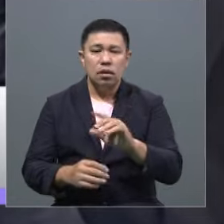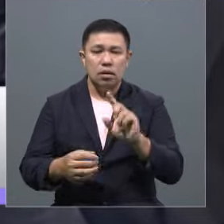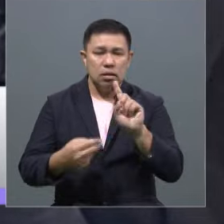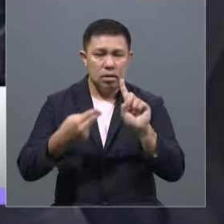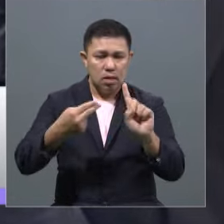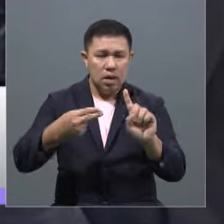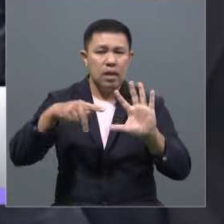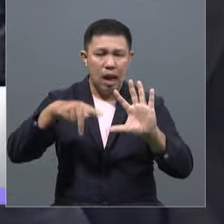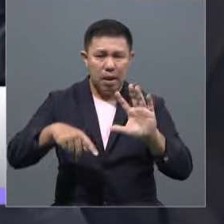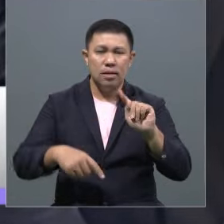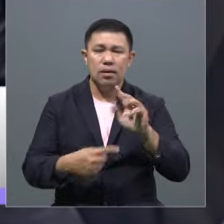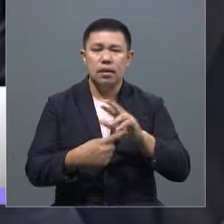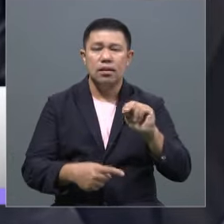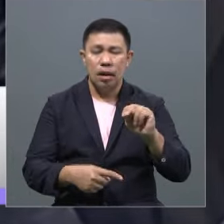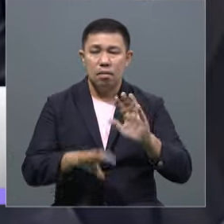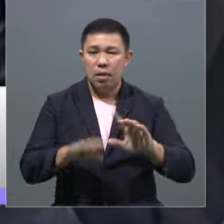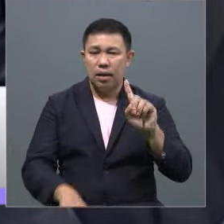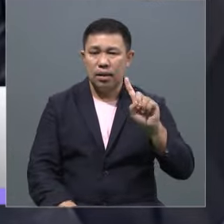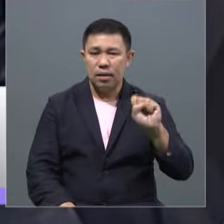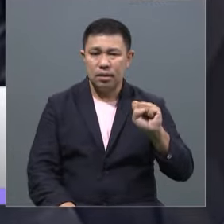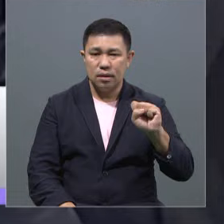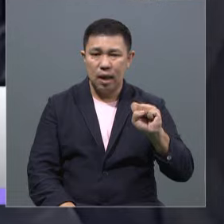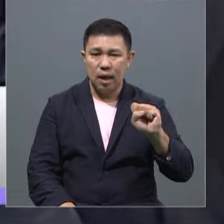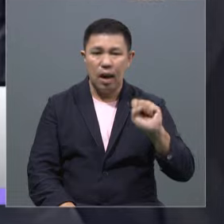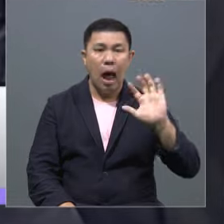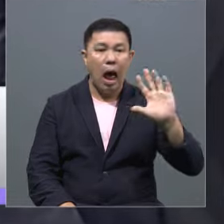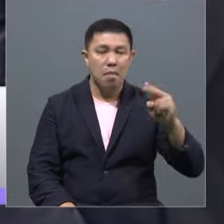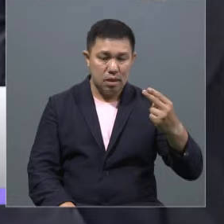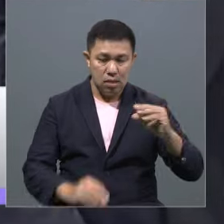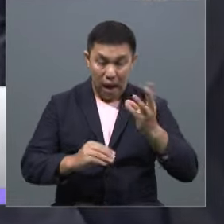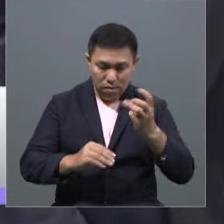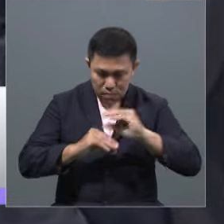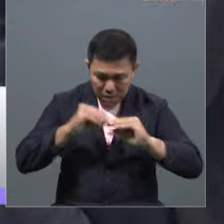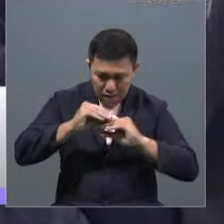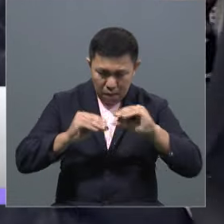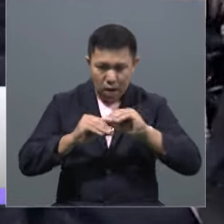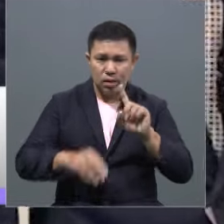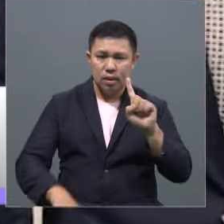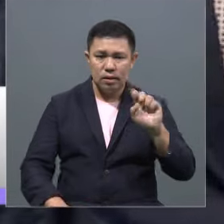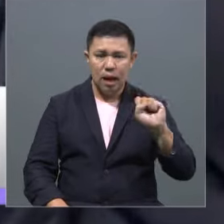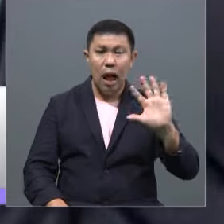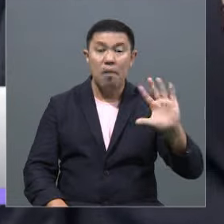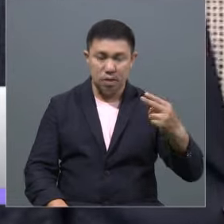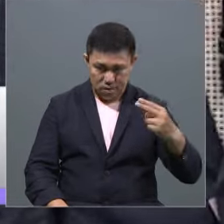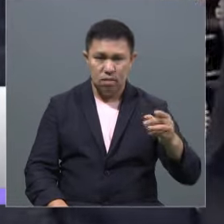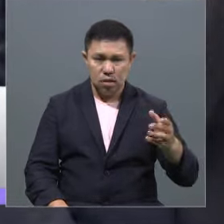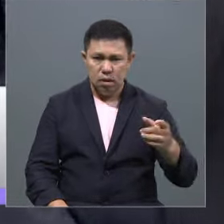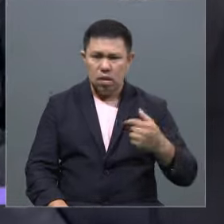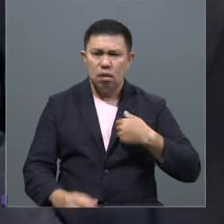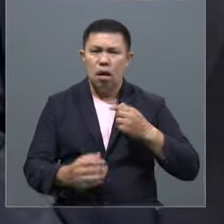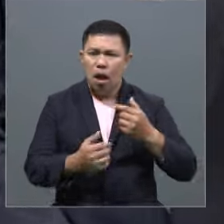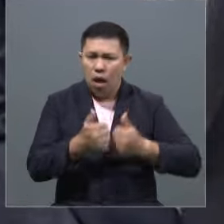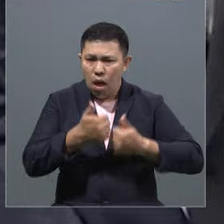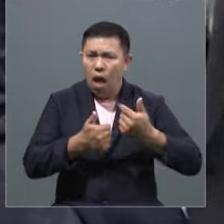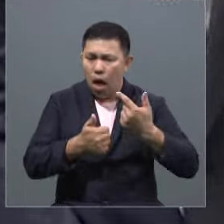5,000ตันนะครับหรือ 150,000เกระสอบคิดว่าประมูลไปเลยแล้วผมคิดว่าเอ่อก็ไปดู